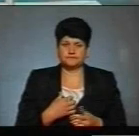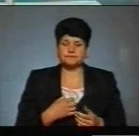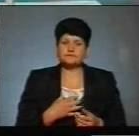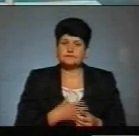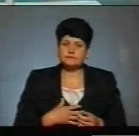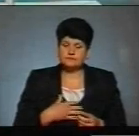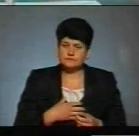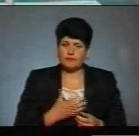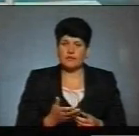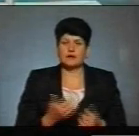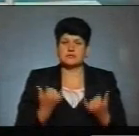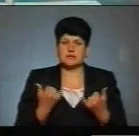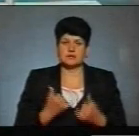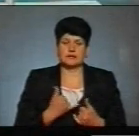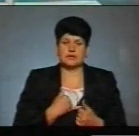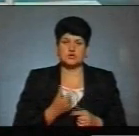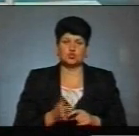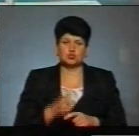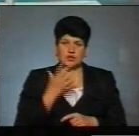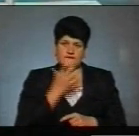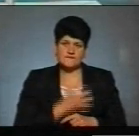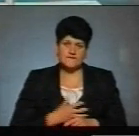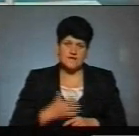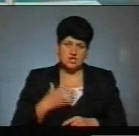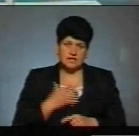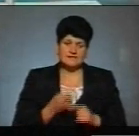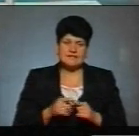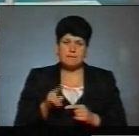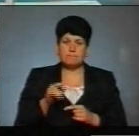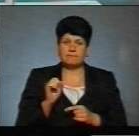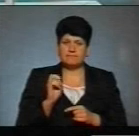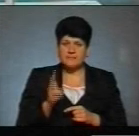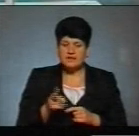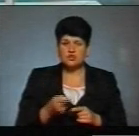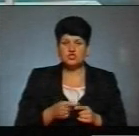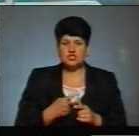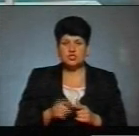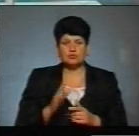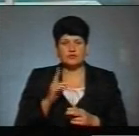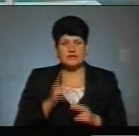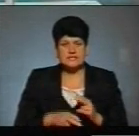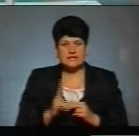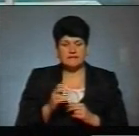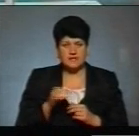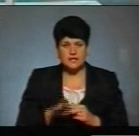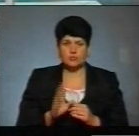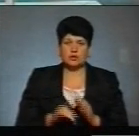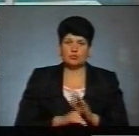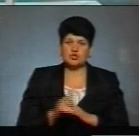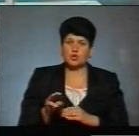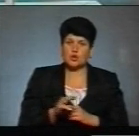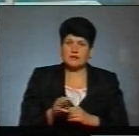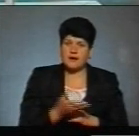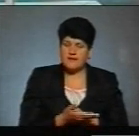ми зараз, для нас дуже важливо, перше, це оцей пік, чи він буде на кінець квітня, чи він буде на початок травня,